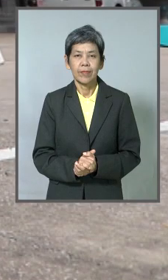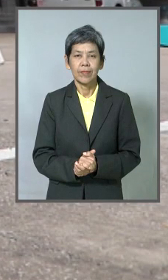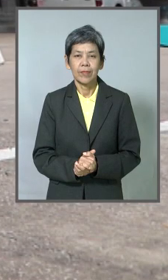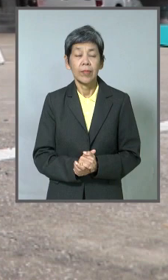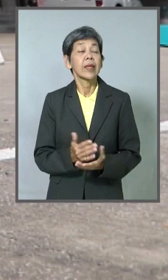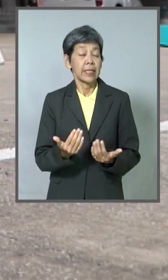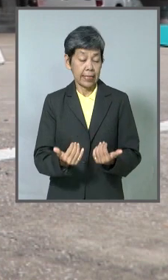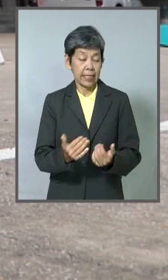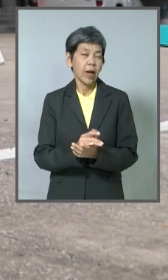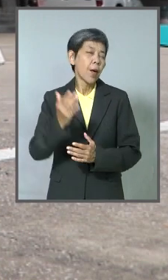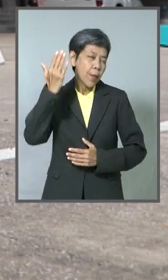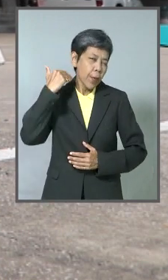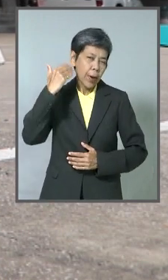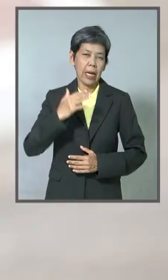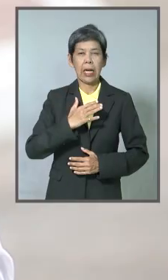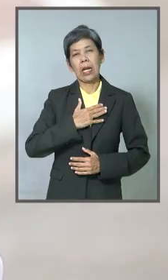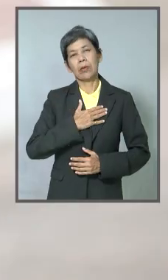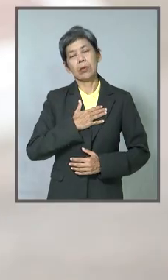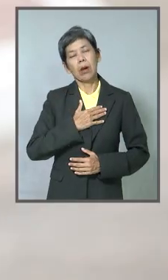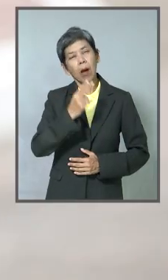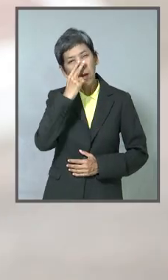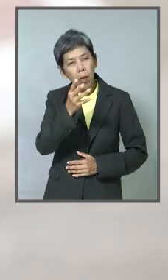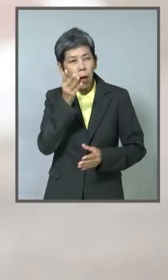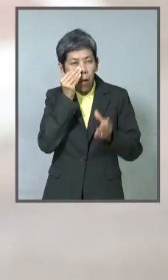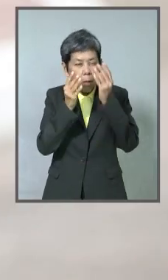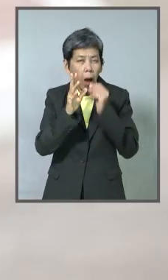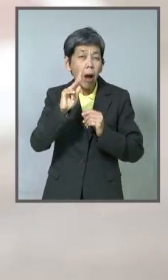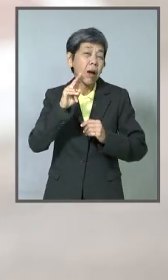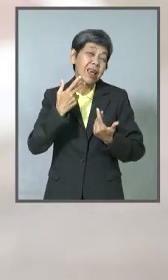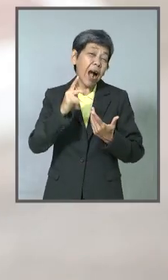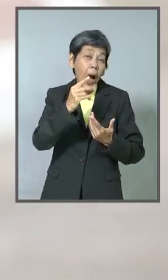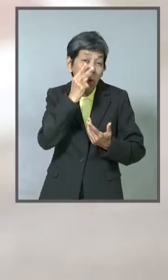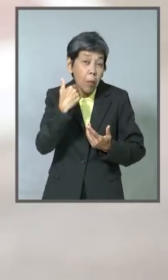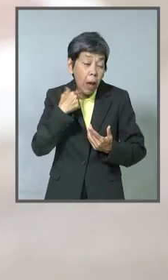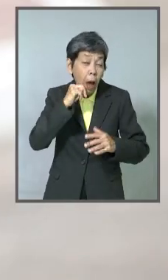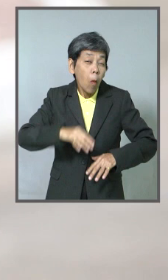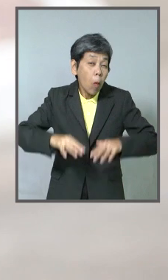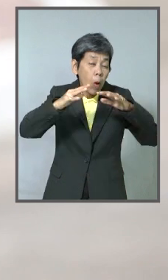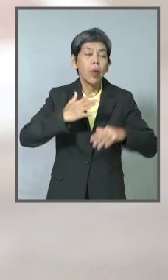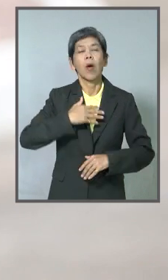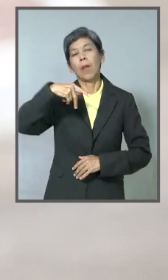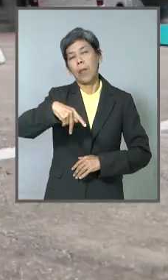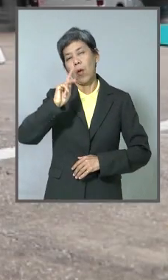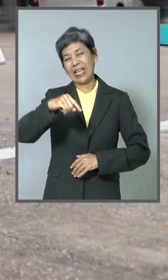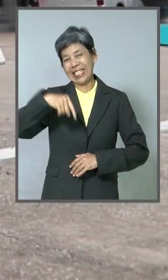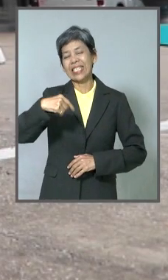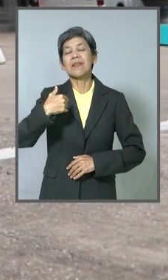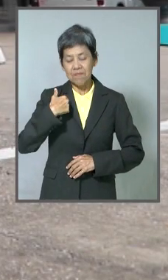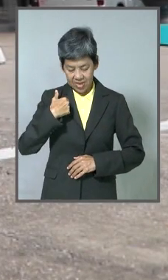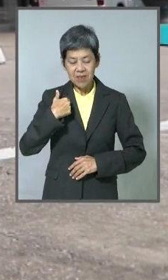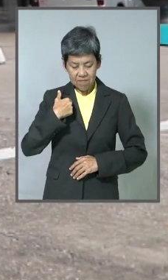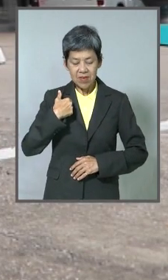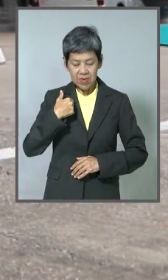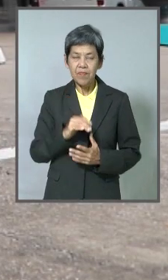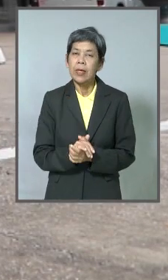ต้องบอกว่าในช่วงที่ผ่านมานะฮะเราก็จะได้ยินข่าวในเรื่องของน้ำท่วมนะครับวันนี้ผมก็อยู่ที่กรมพกนะฮะซึ่งก็มีบทบาทอย่